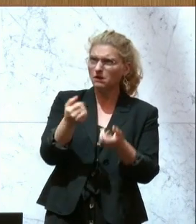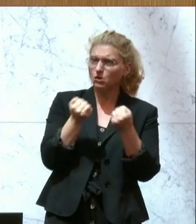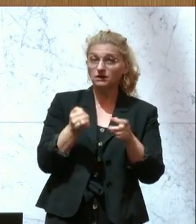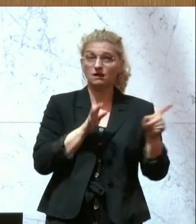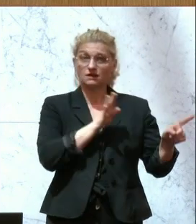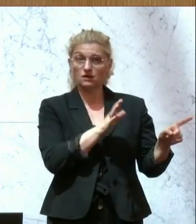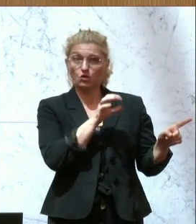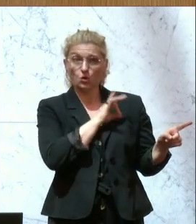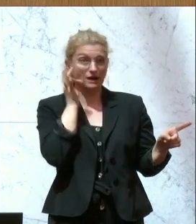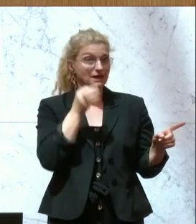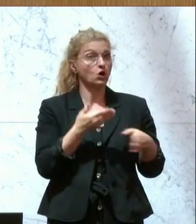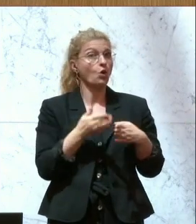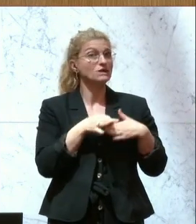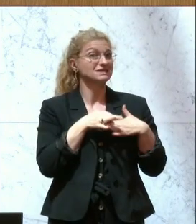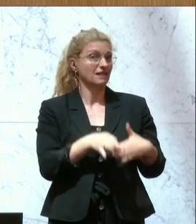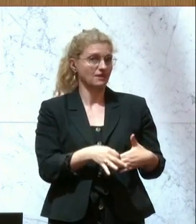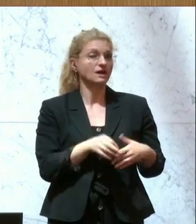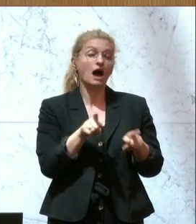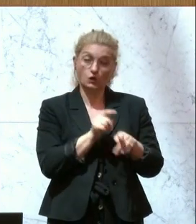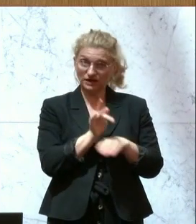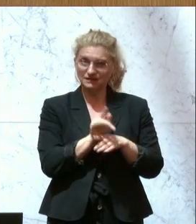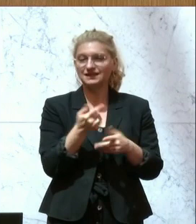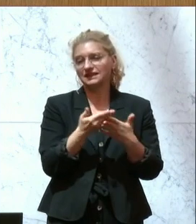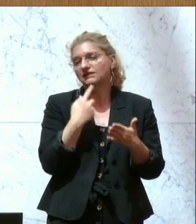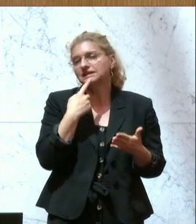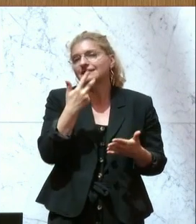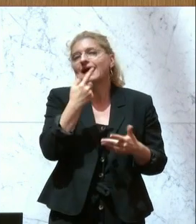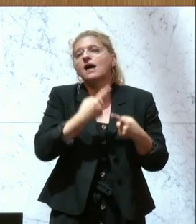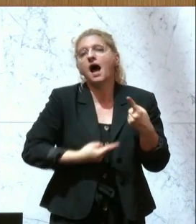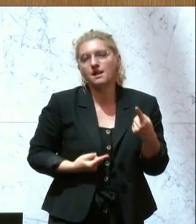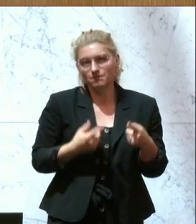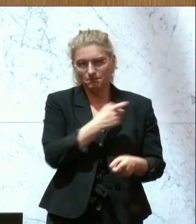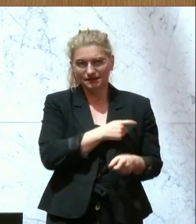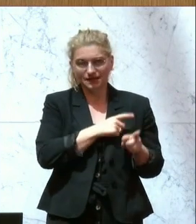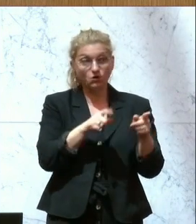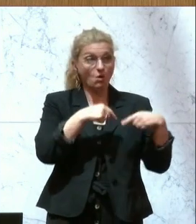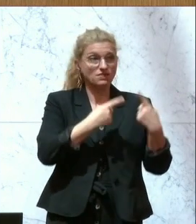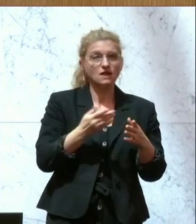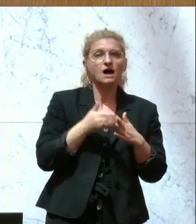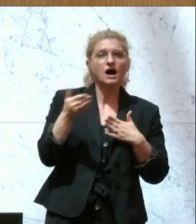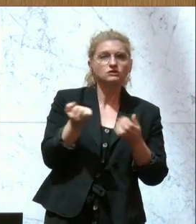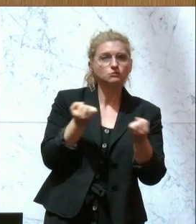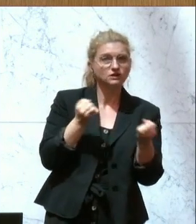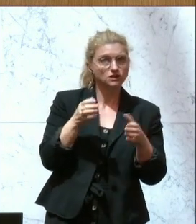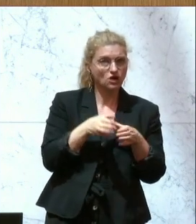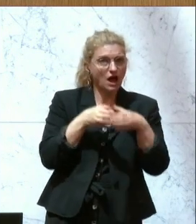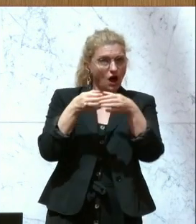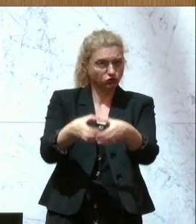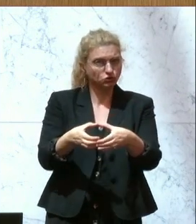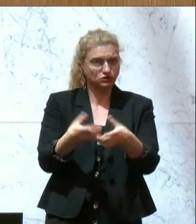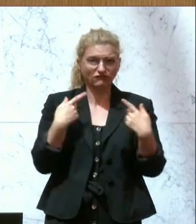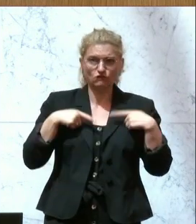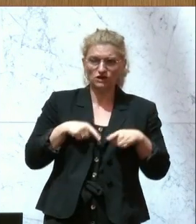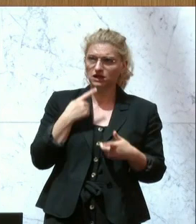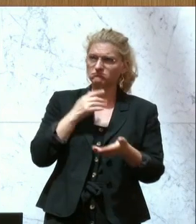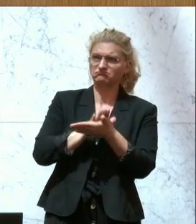hat es auch kritisiert, deswegen sage ich 3,5. Und dann meldet sich der Vorsitzende des Außenpolitischen Ausschusses zu Wort, lobt die